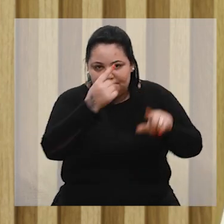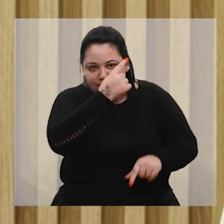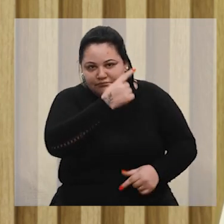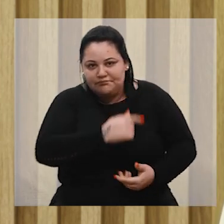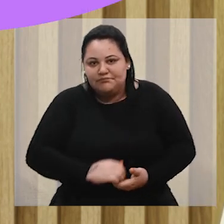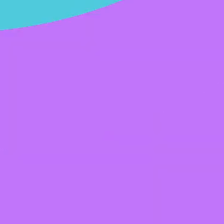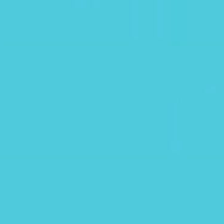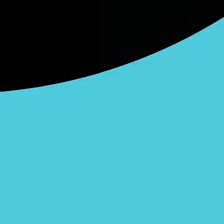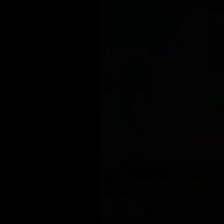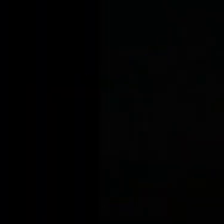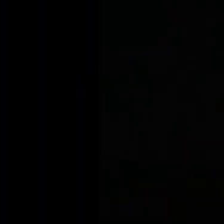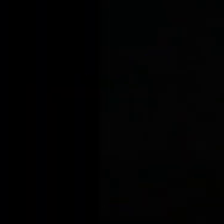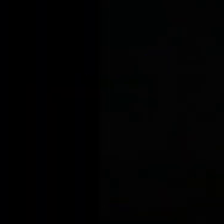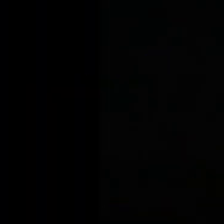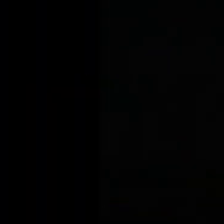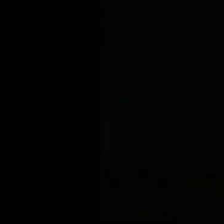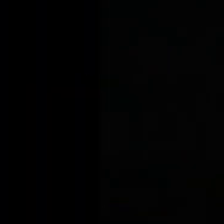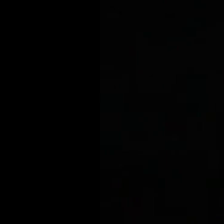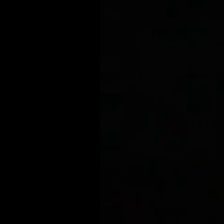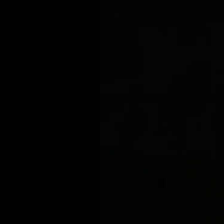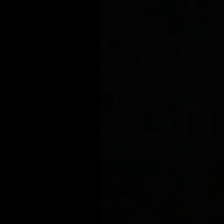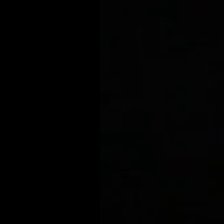acompanhar?